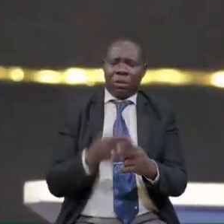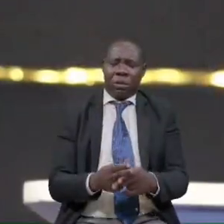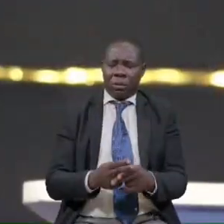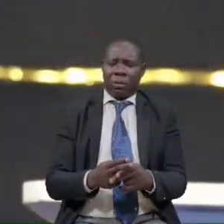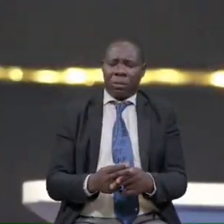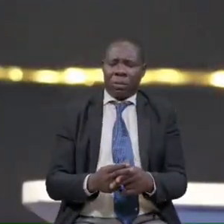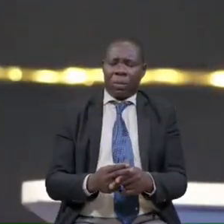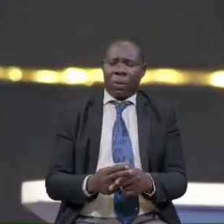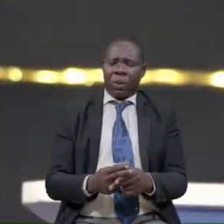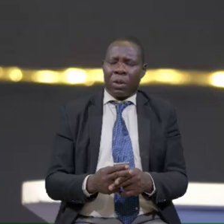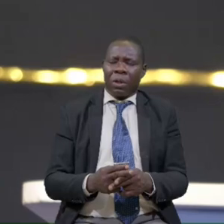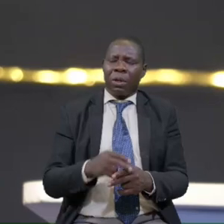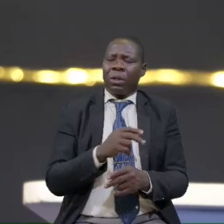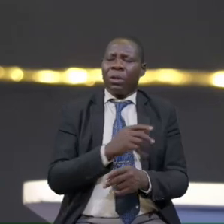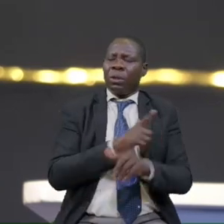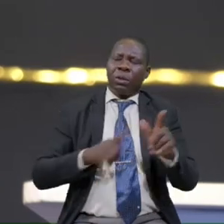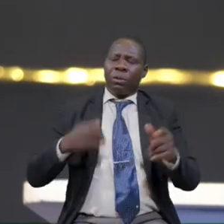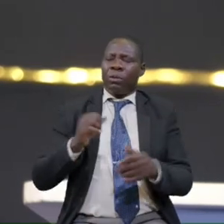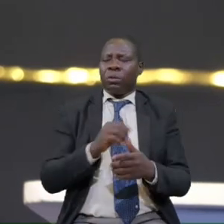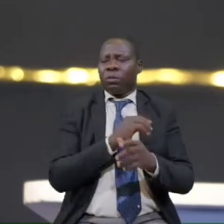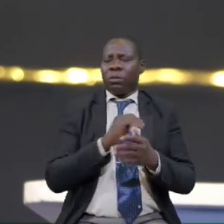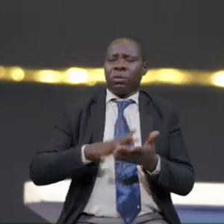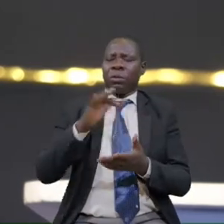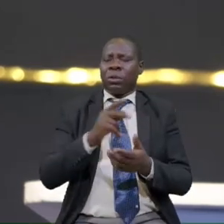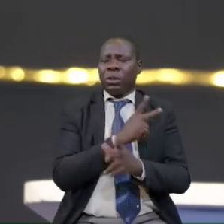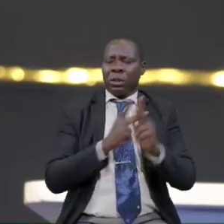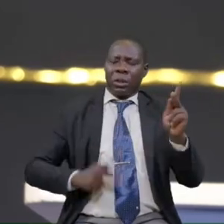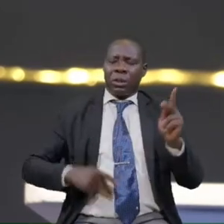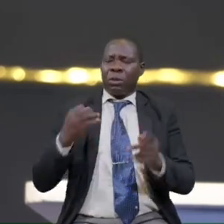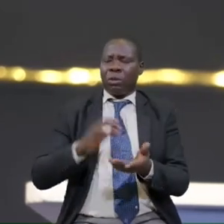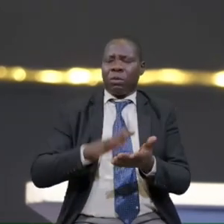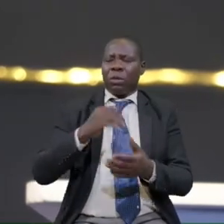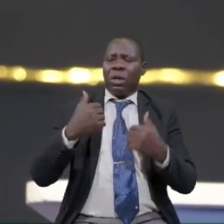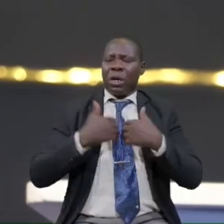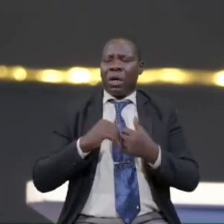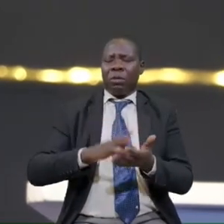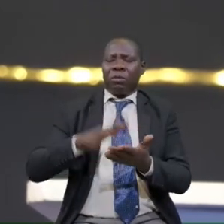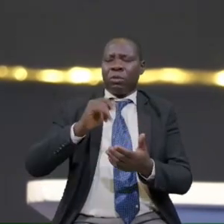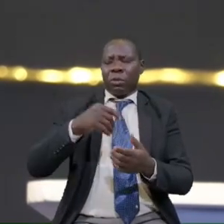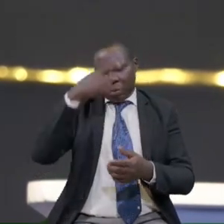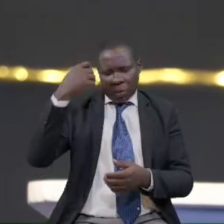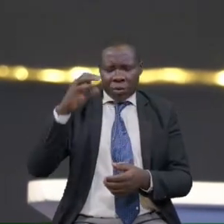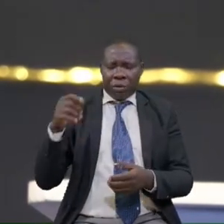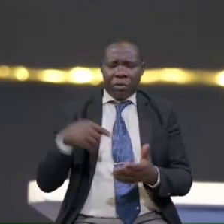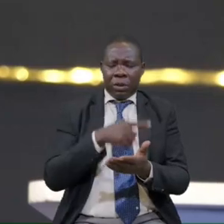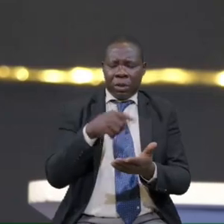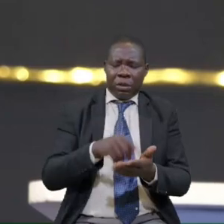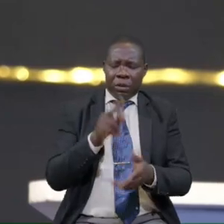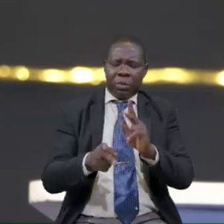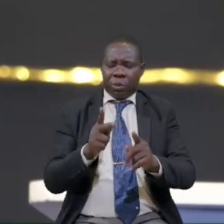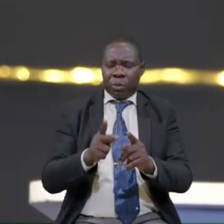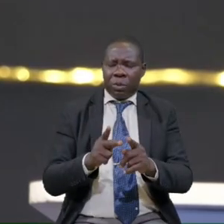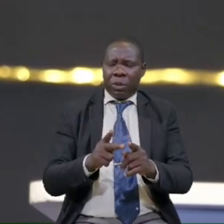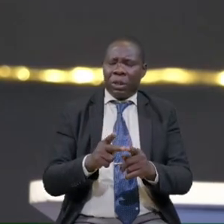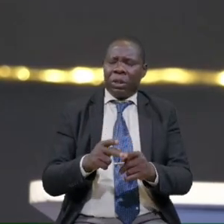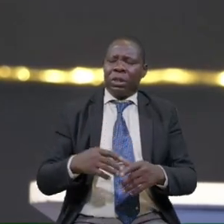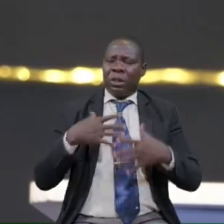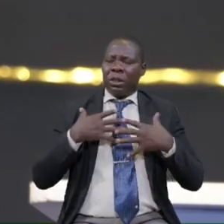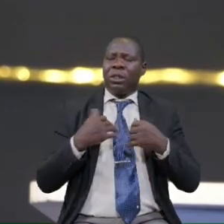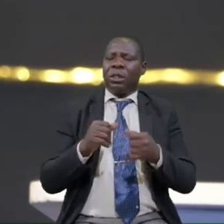Roi de gloire, Dieu de gloire, Seigneur de gloire, en faveur de ces gens, guéris-les pour ta gloire.